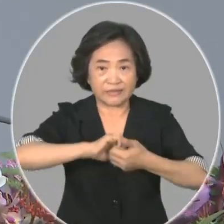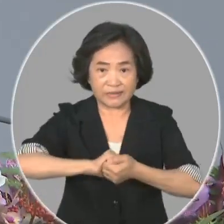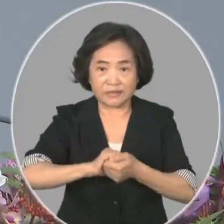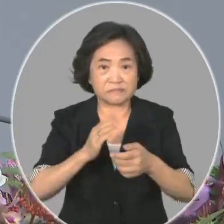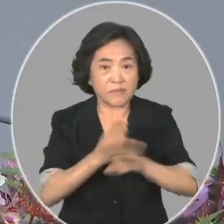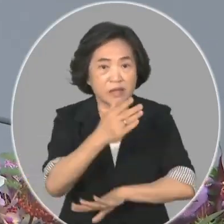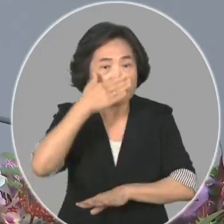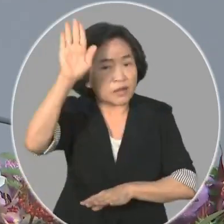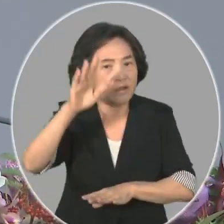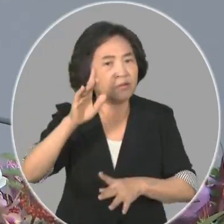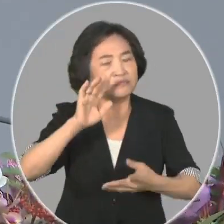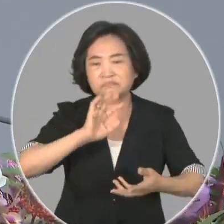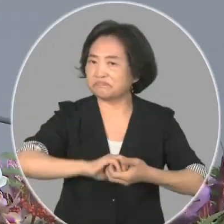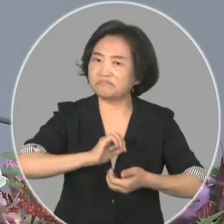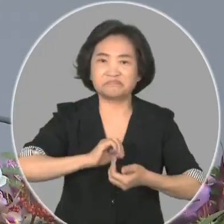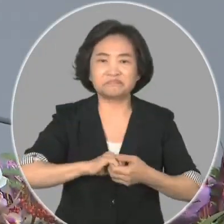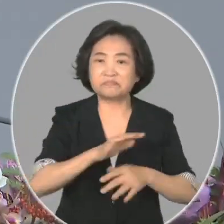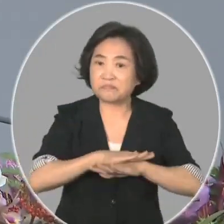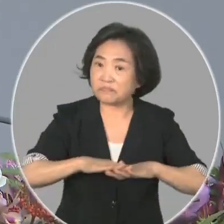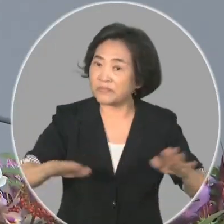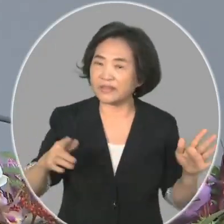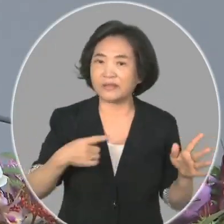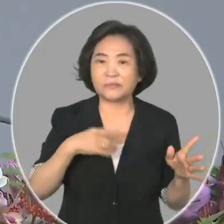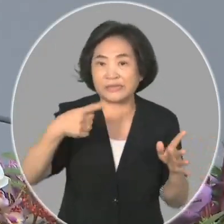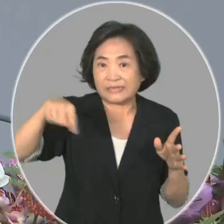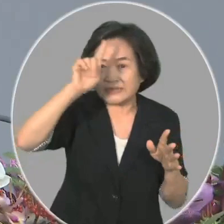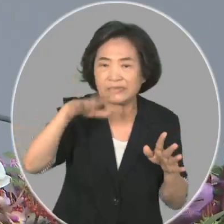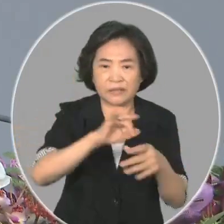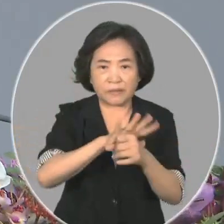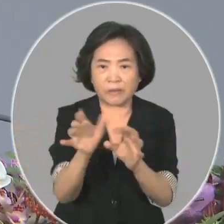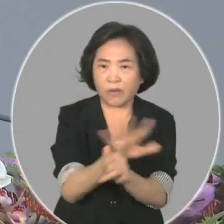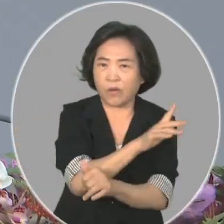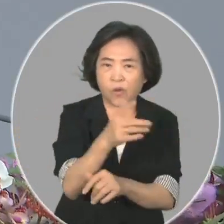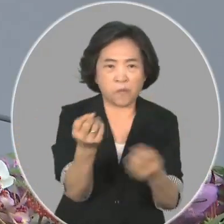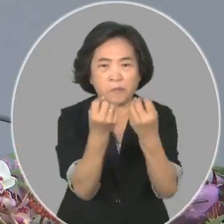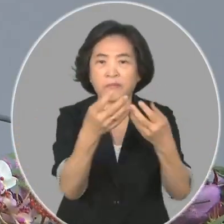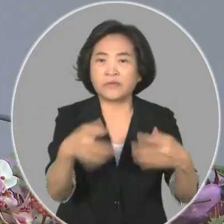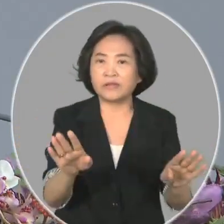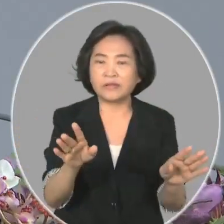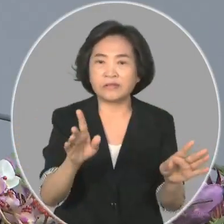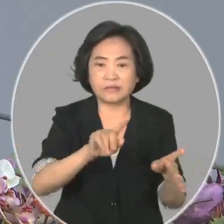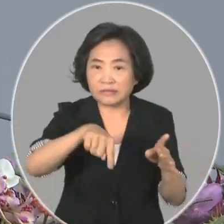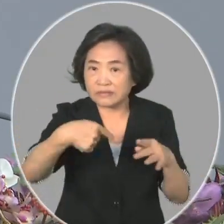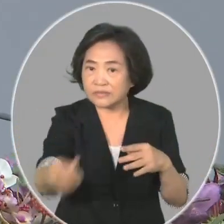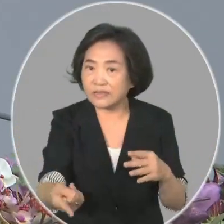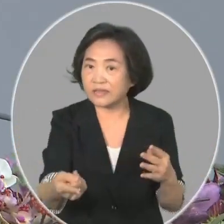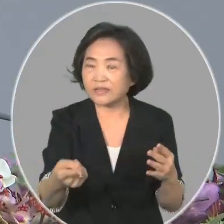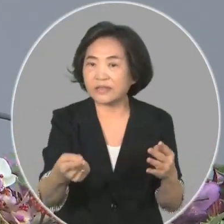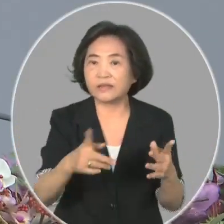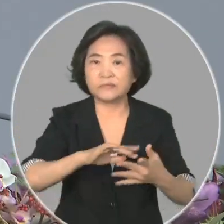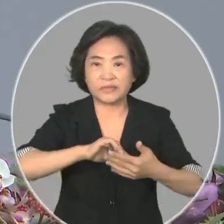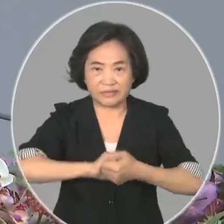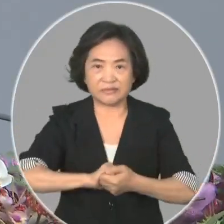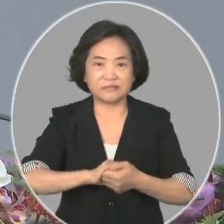就会风平浪静。走过上一个阶段的疫情风暴，下一个阶段我们